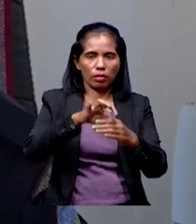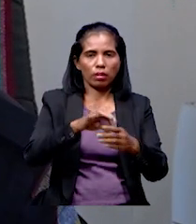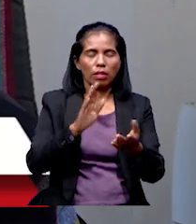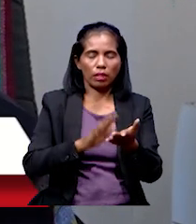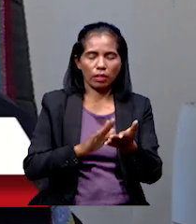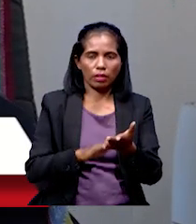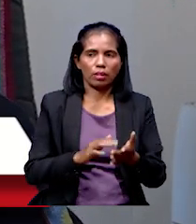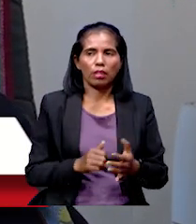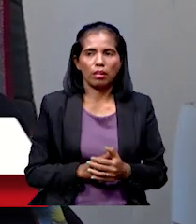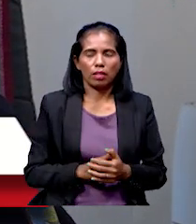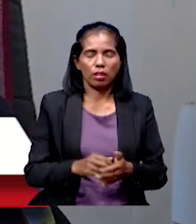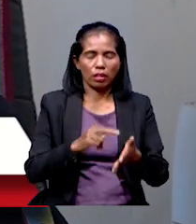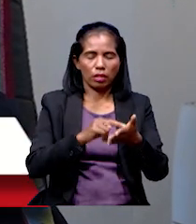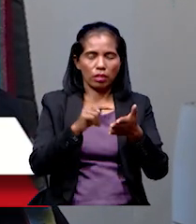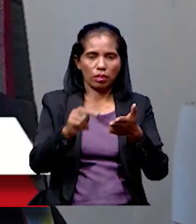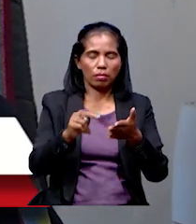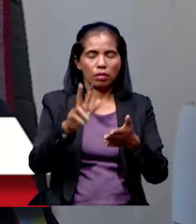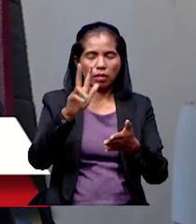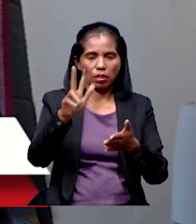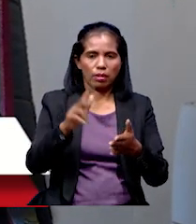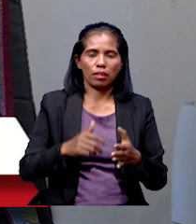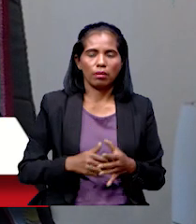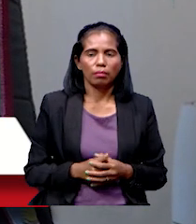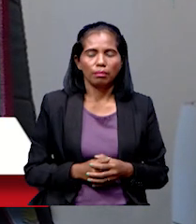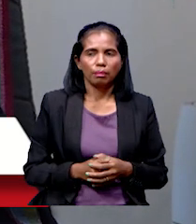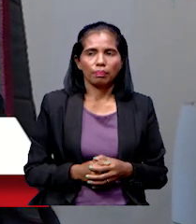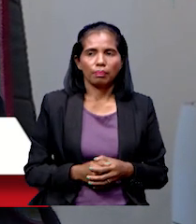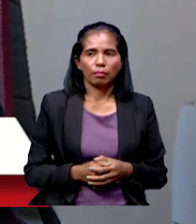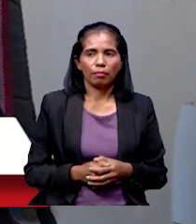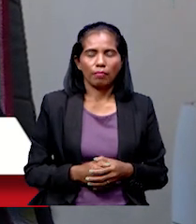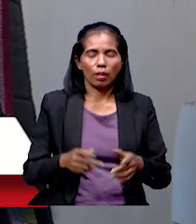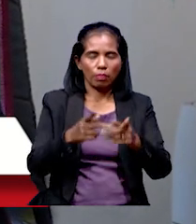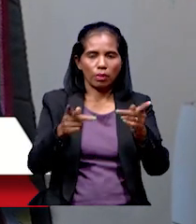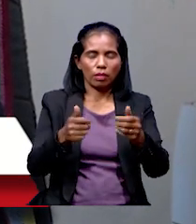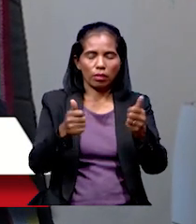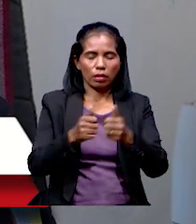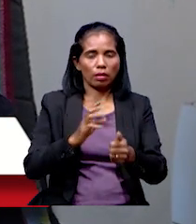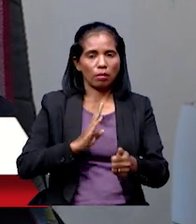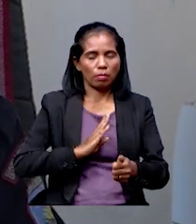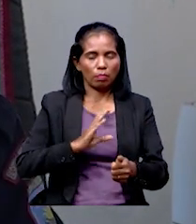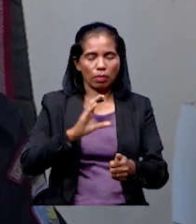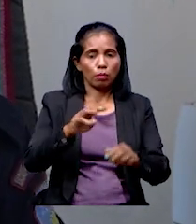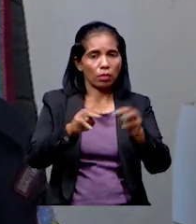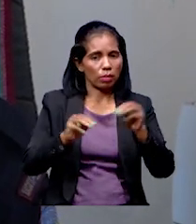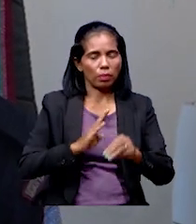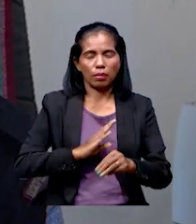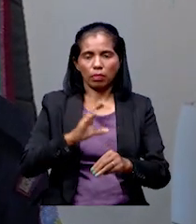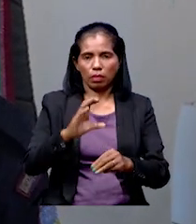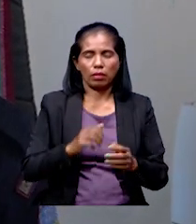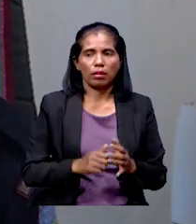terceiro ciclo, número 3, Vila Nova, posto administrativo Bocau, Vila Municipio de Bocau, e